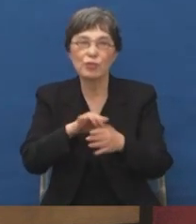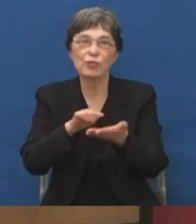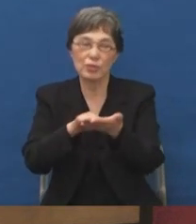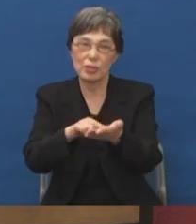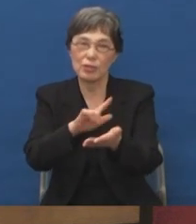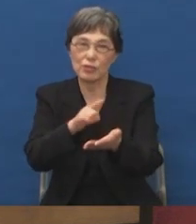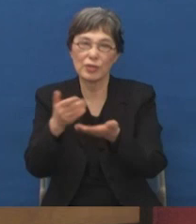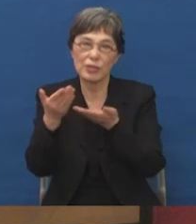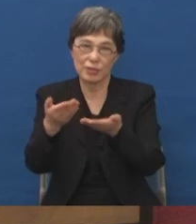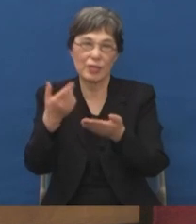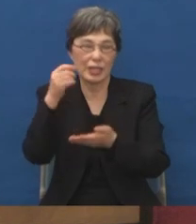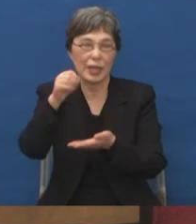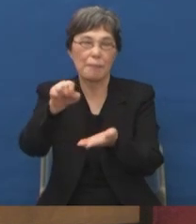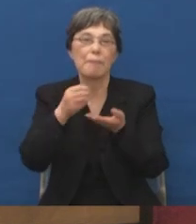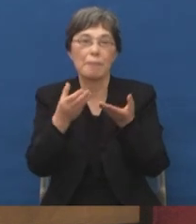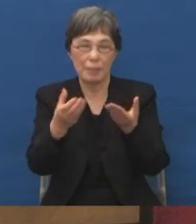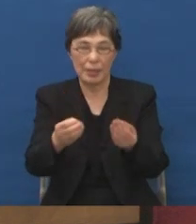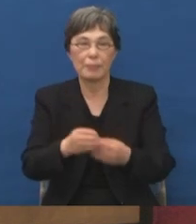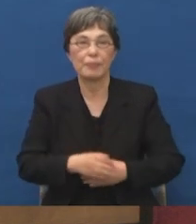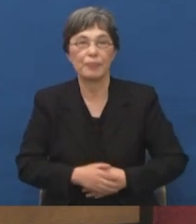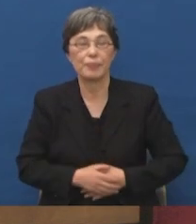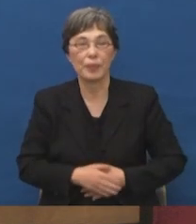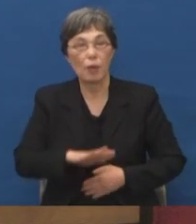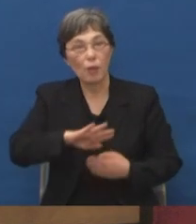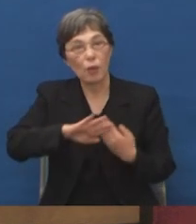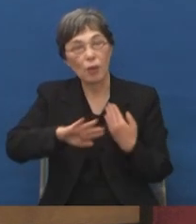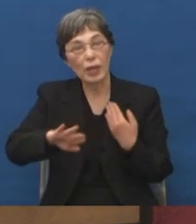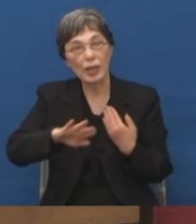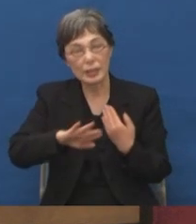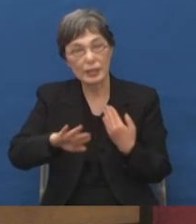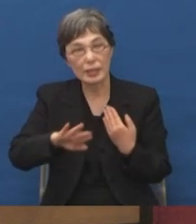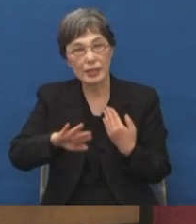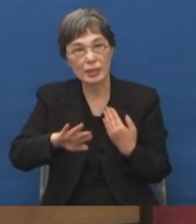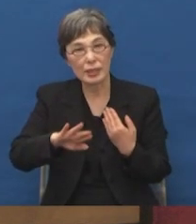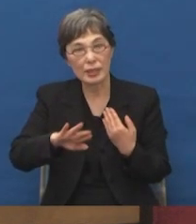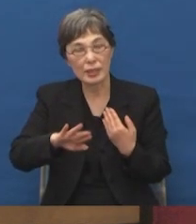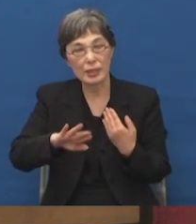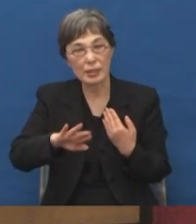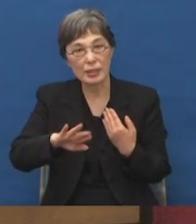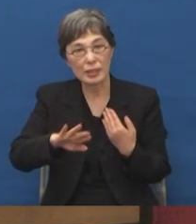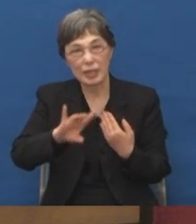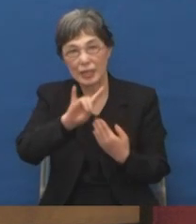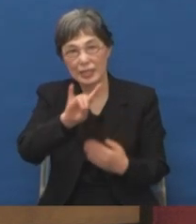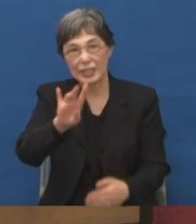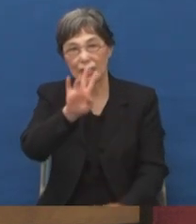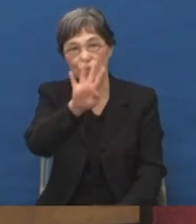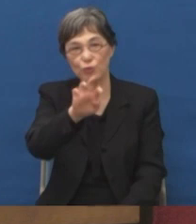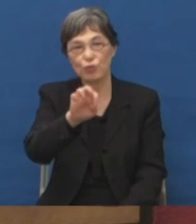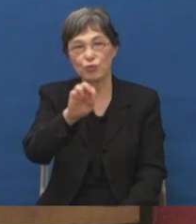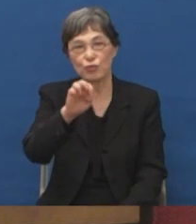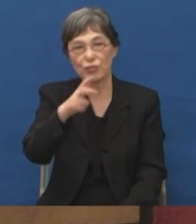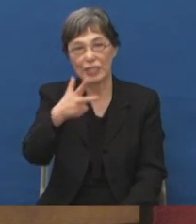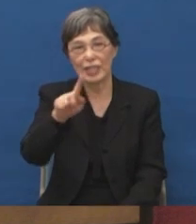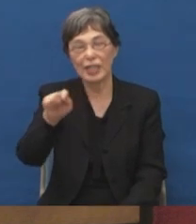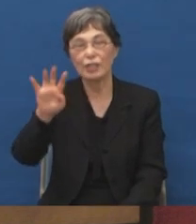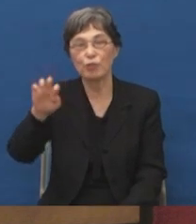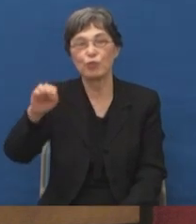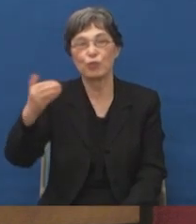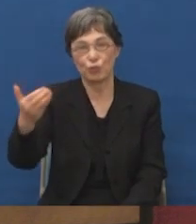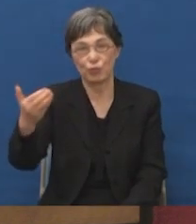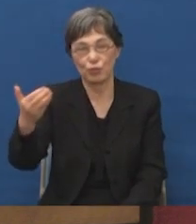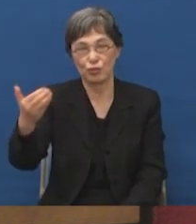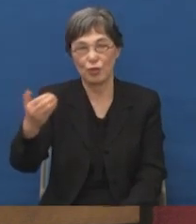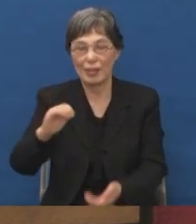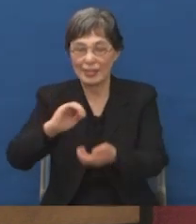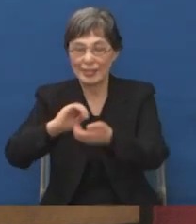について質疑やご意見がありました。他に、次に議題47号から49号、指定管